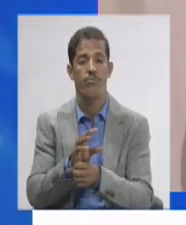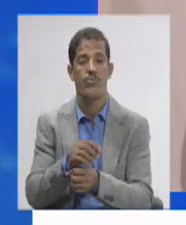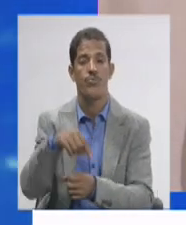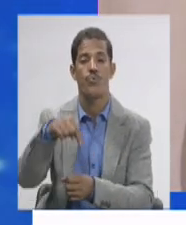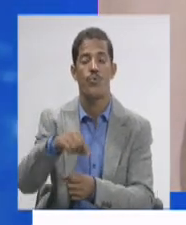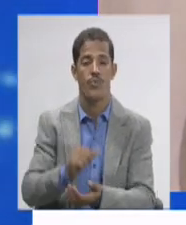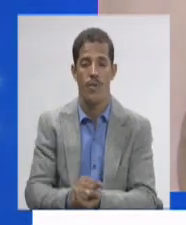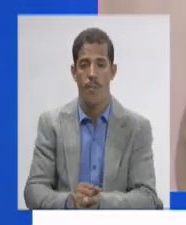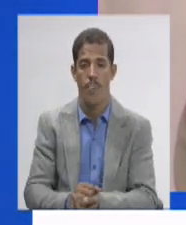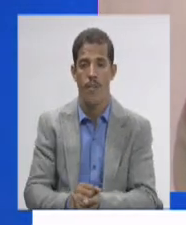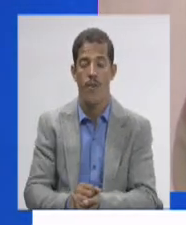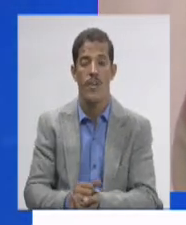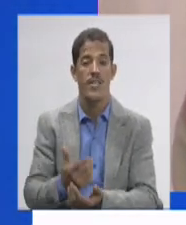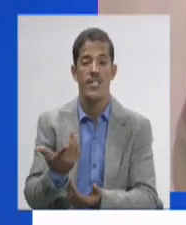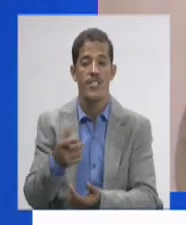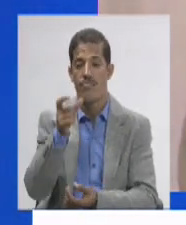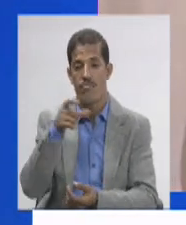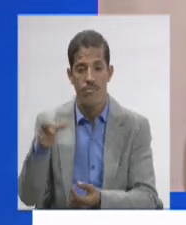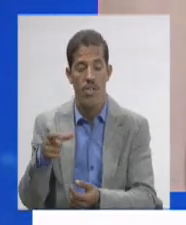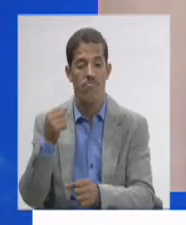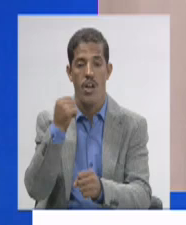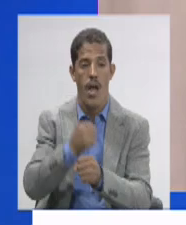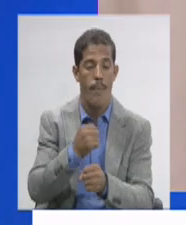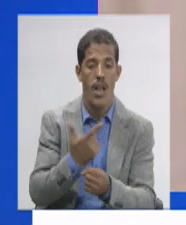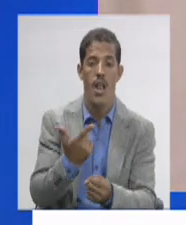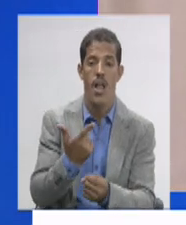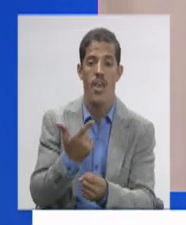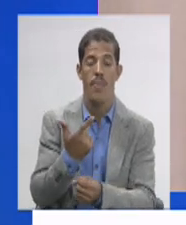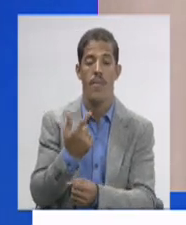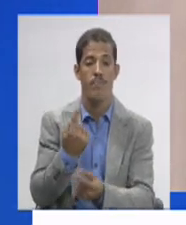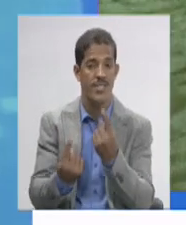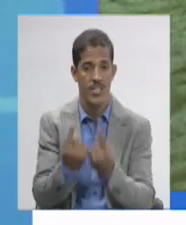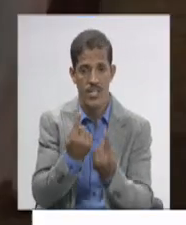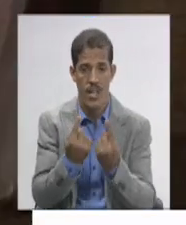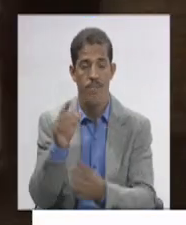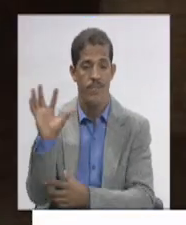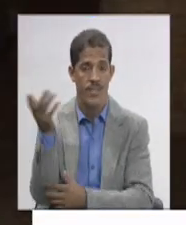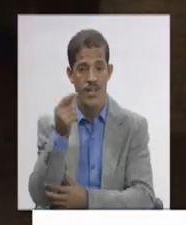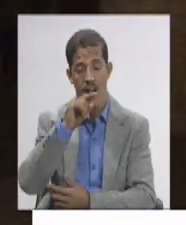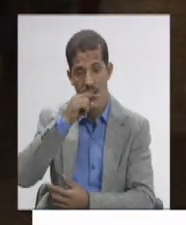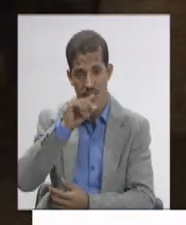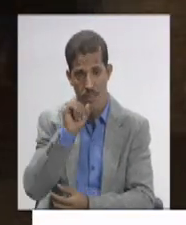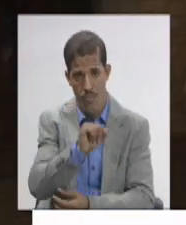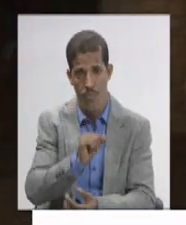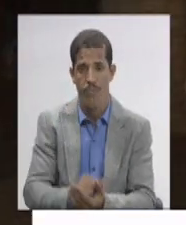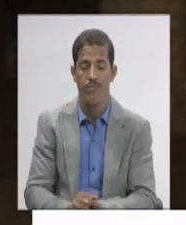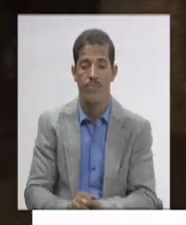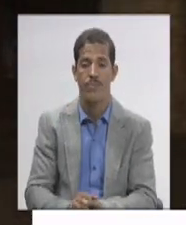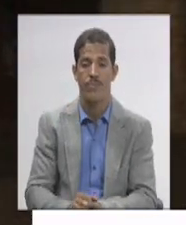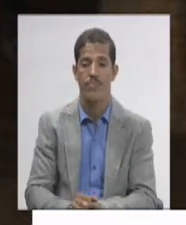جهود جهود القطاع جود القطاع في تنميه في تنميه هذه الشعبه شعبه